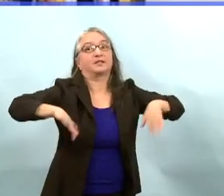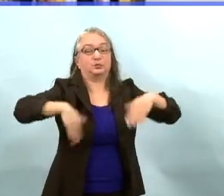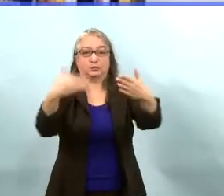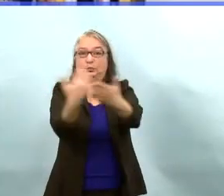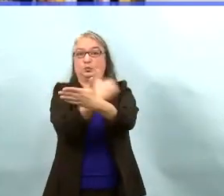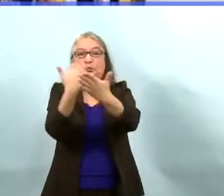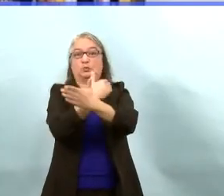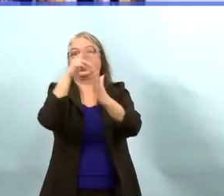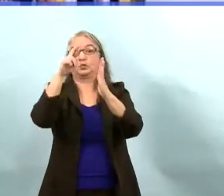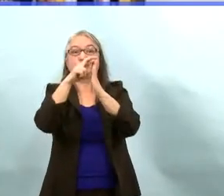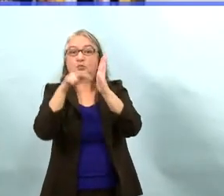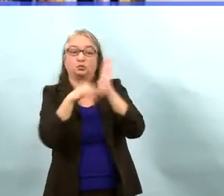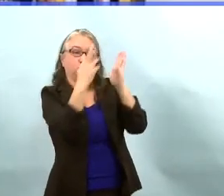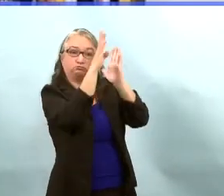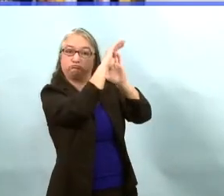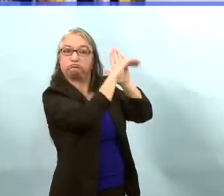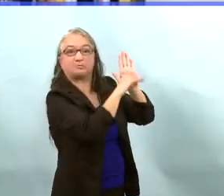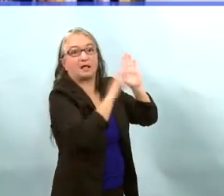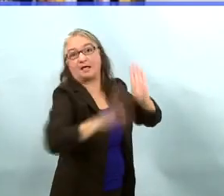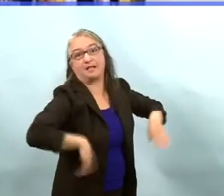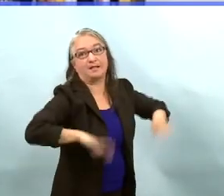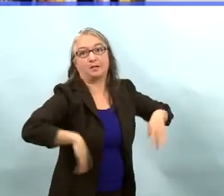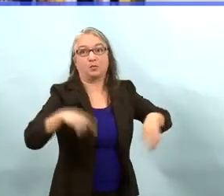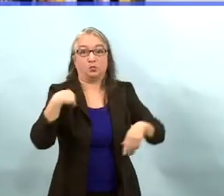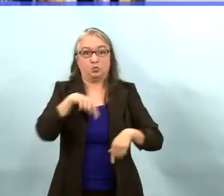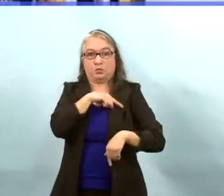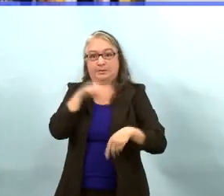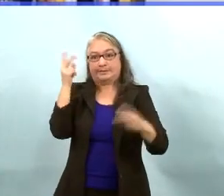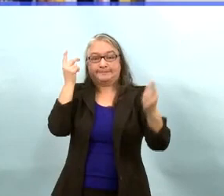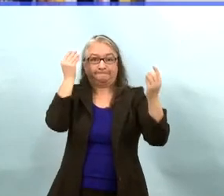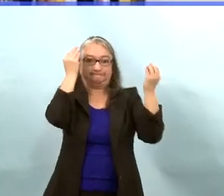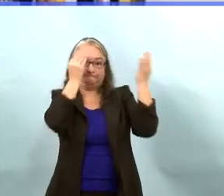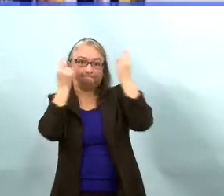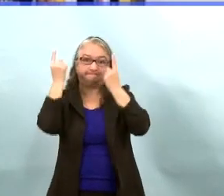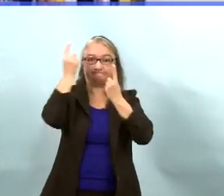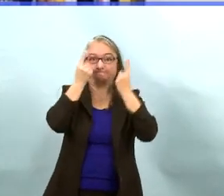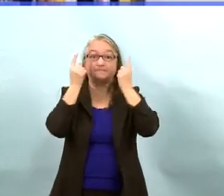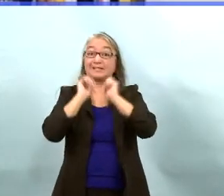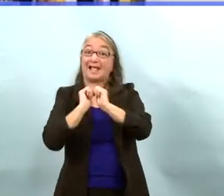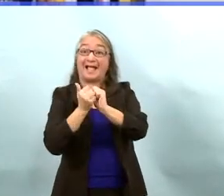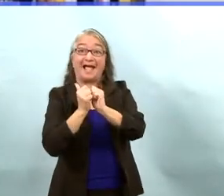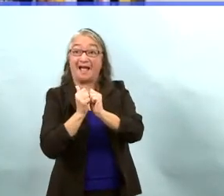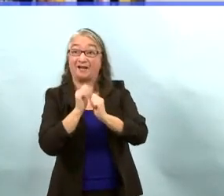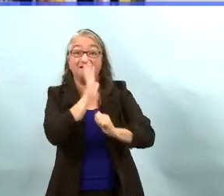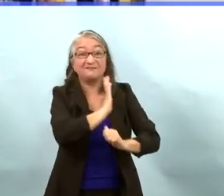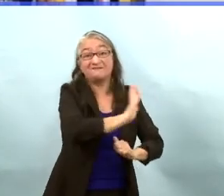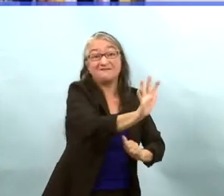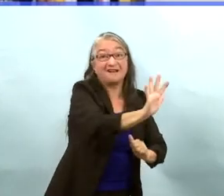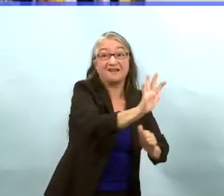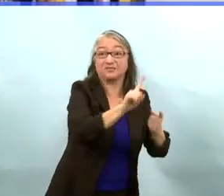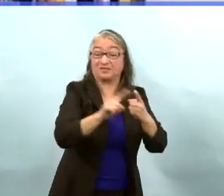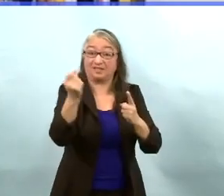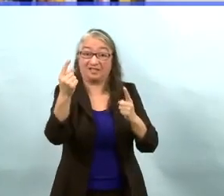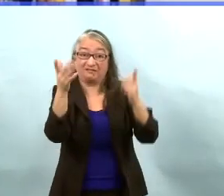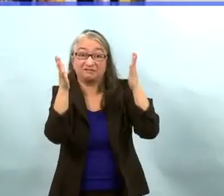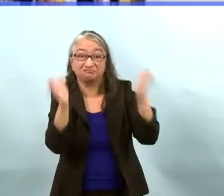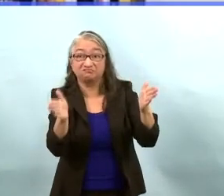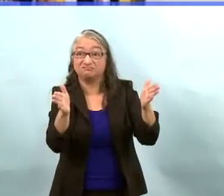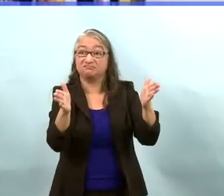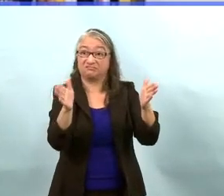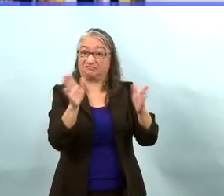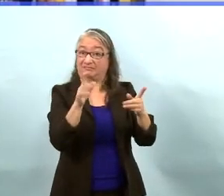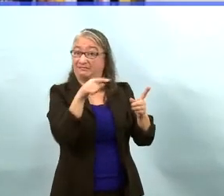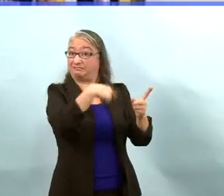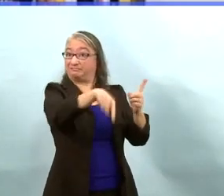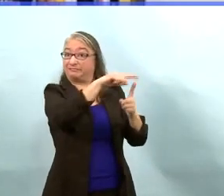vaccination pour les enfants de 5 à 11 ans. Nous voulons être très prudents parce que généralement, ces enfants